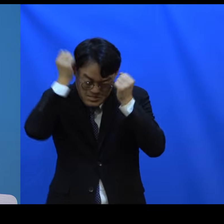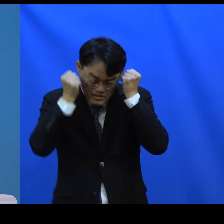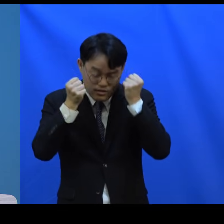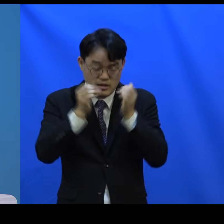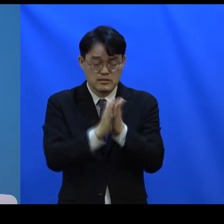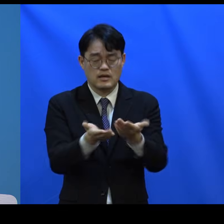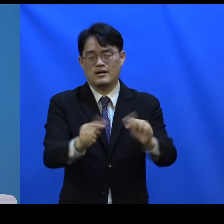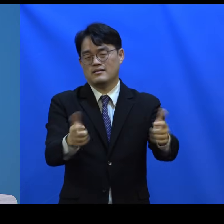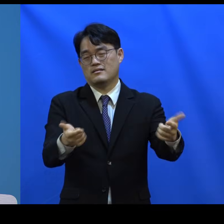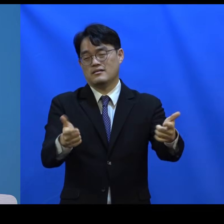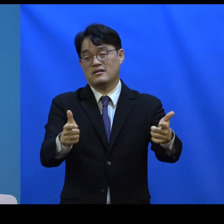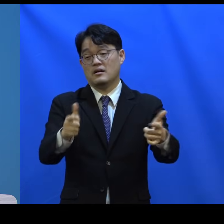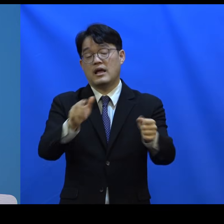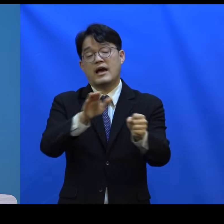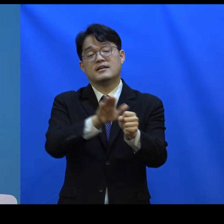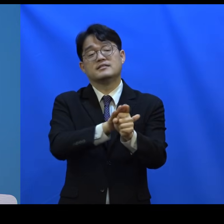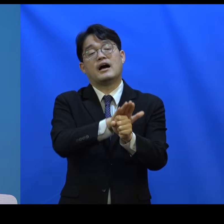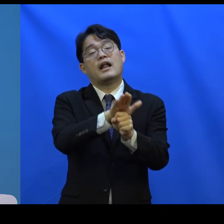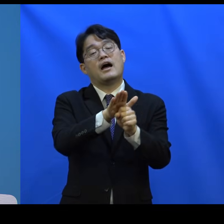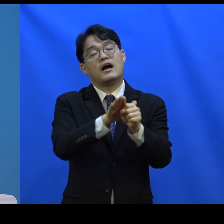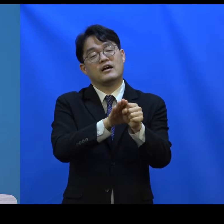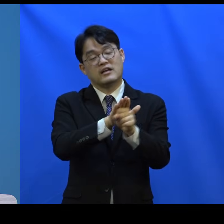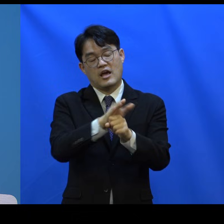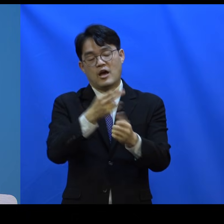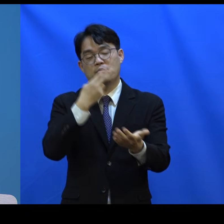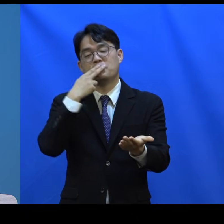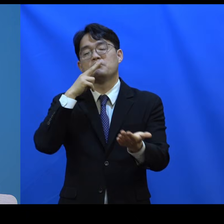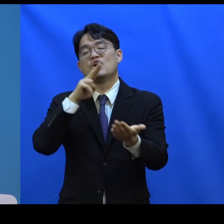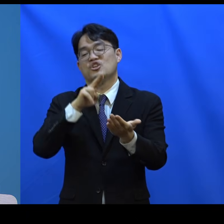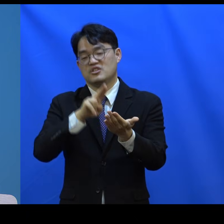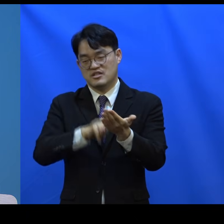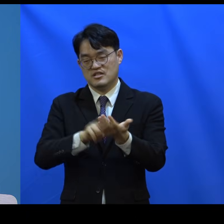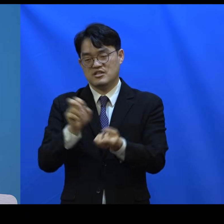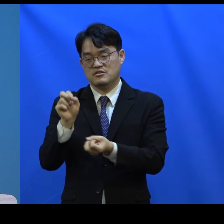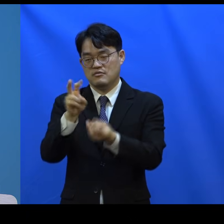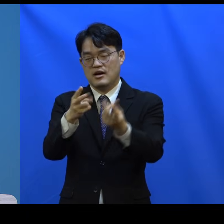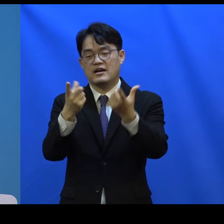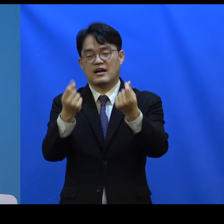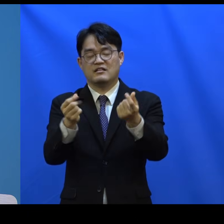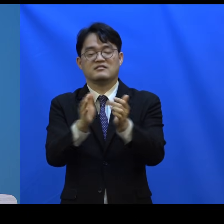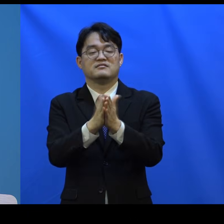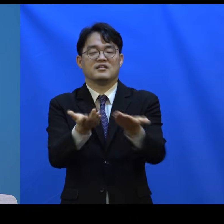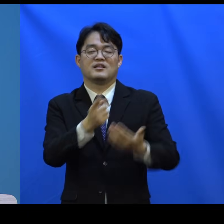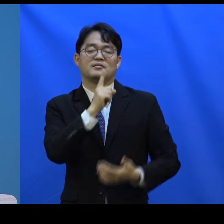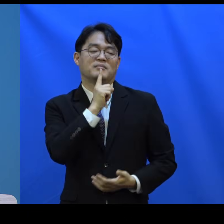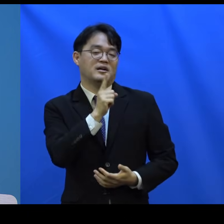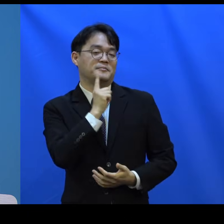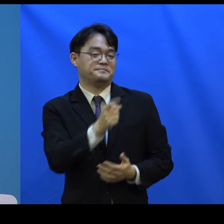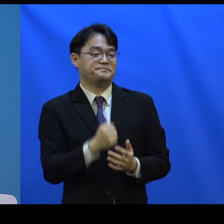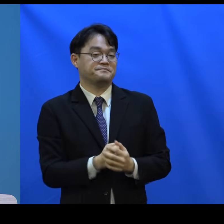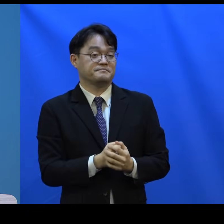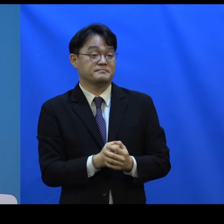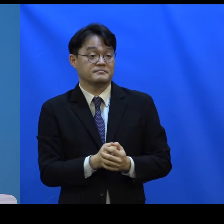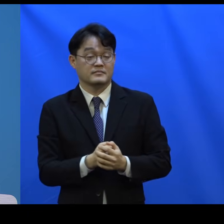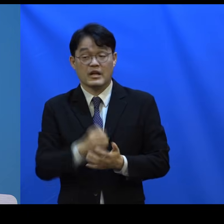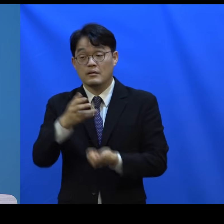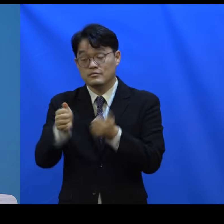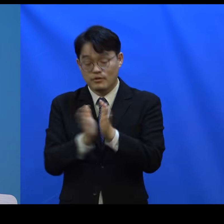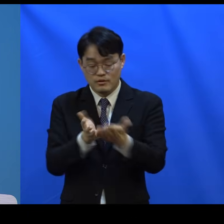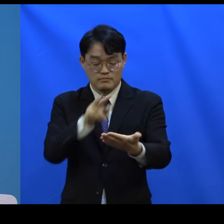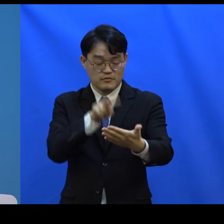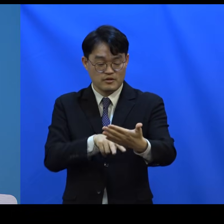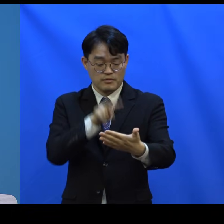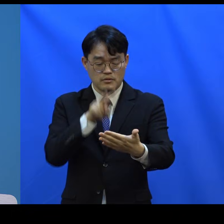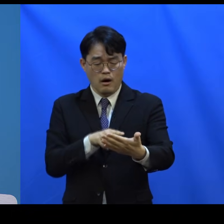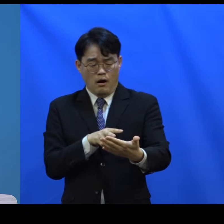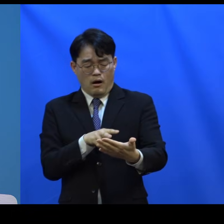하나님을 사랑하라는 이 말의 근본은 하나님이 우리를 먼저 사랑하셨다. 성경을 읽으면서도 우리는 그 하나님의 사랑을 깨닫는 거죠. 이렇게